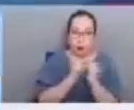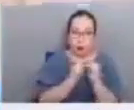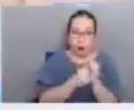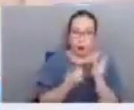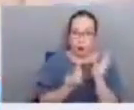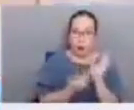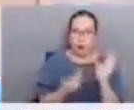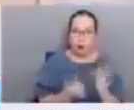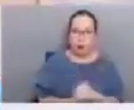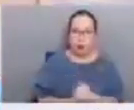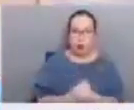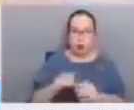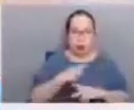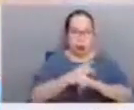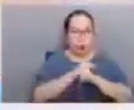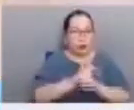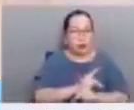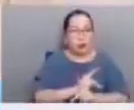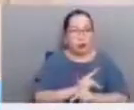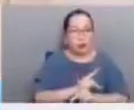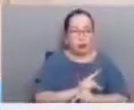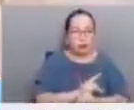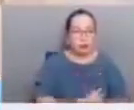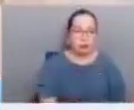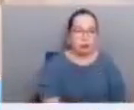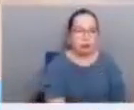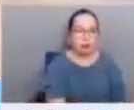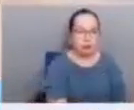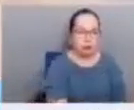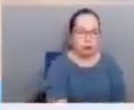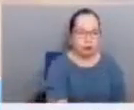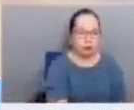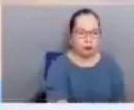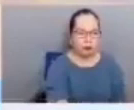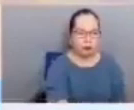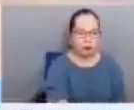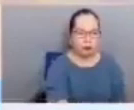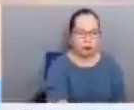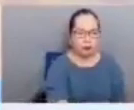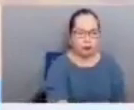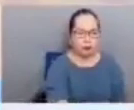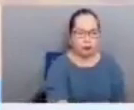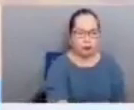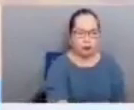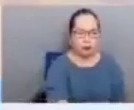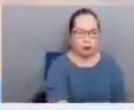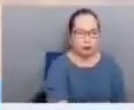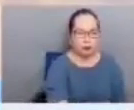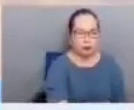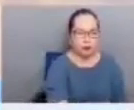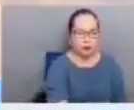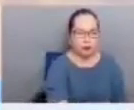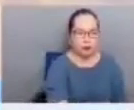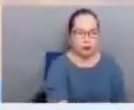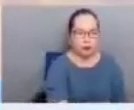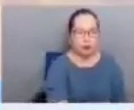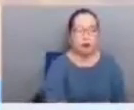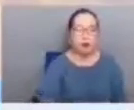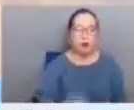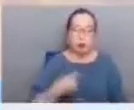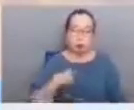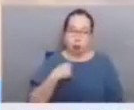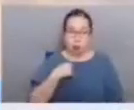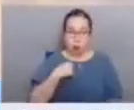Opo. Ayan, nabanggit nyo na yan. Marami pong nag-aabang kaugnay dun sa sinasabi nyo, GSIS computer loan. Maari nyo po kaming bigyan